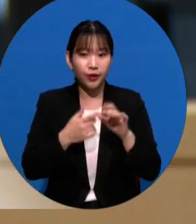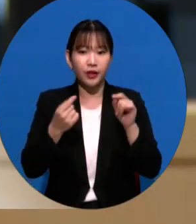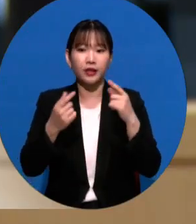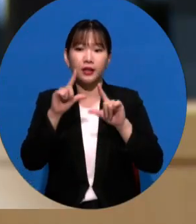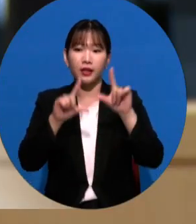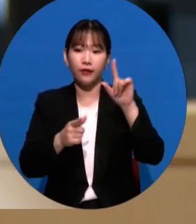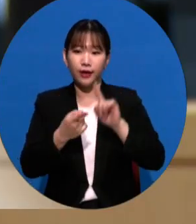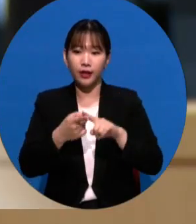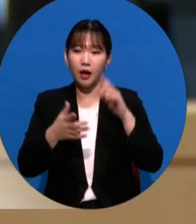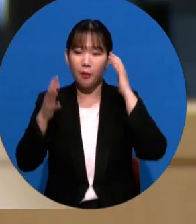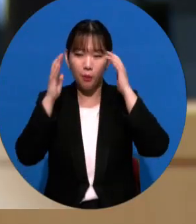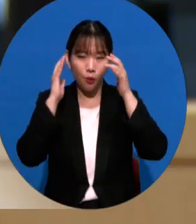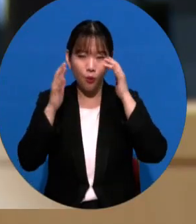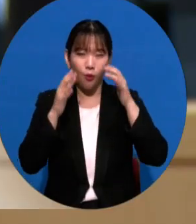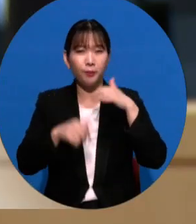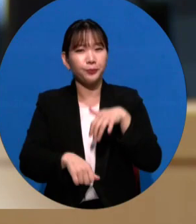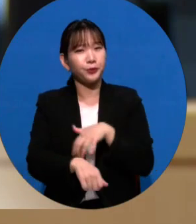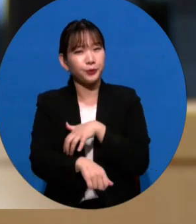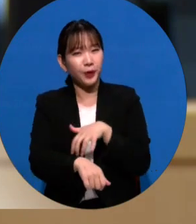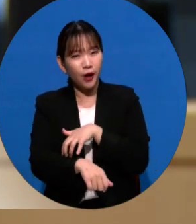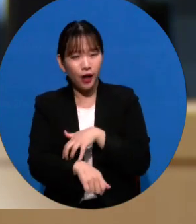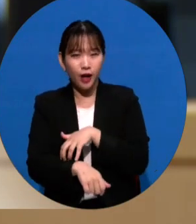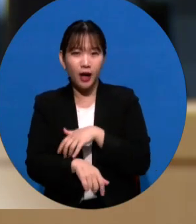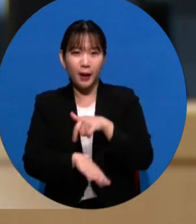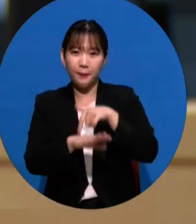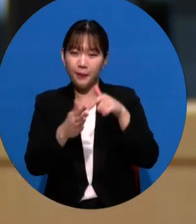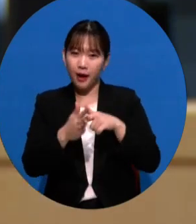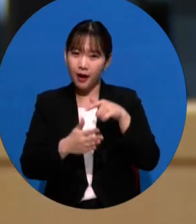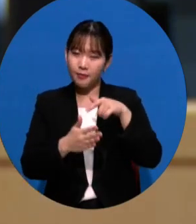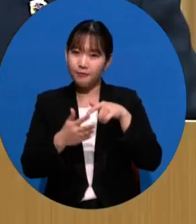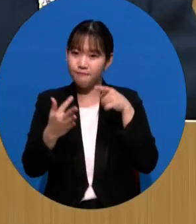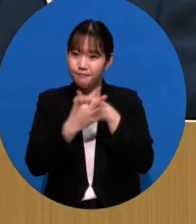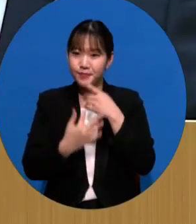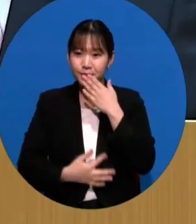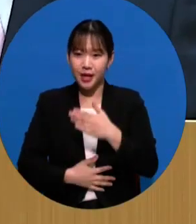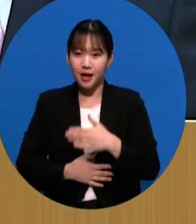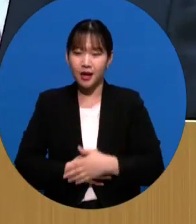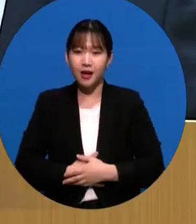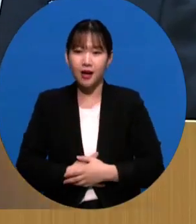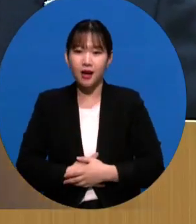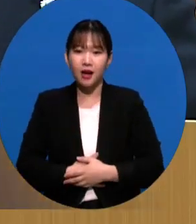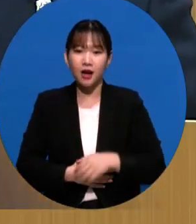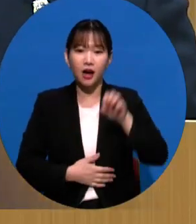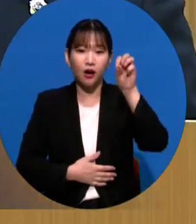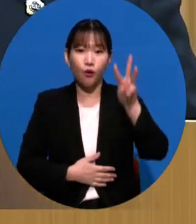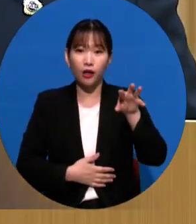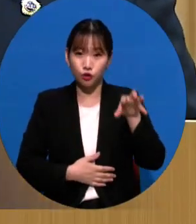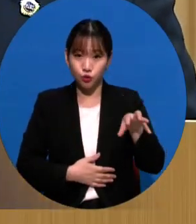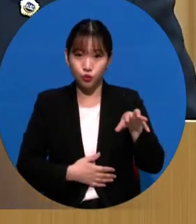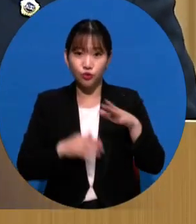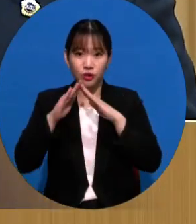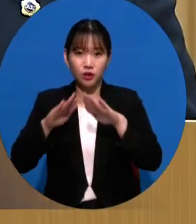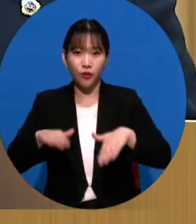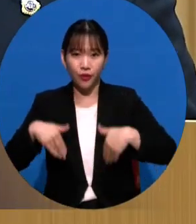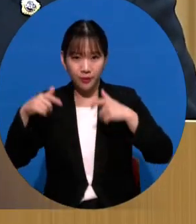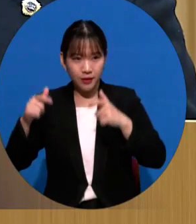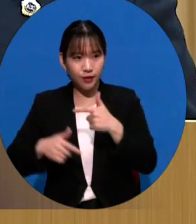상황에 대한 복잡하고 불편한 속내를 읽을 수 있습니다. 광주에 전남이